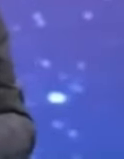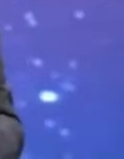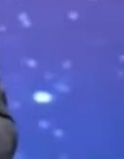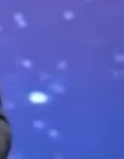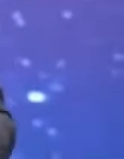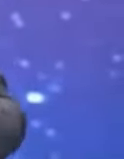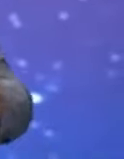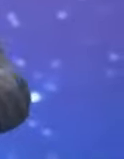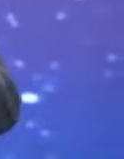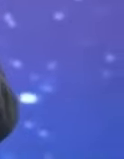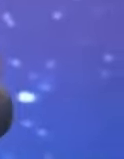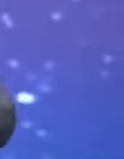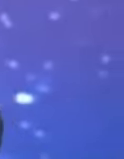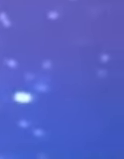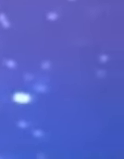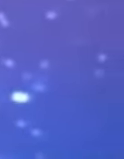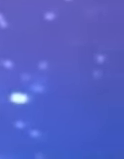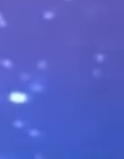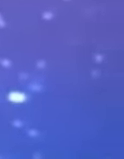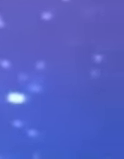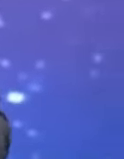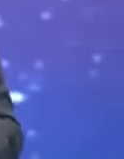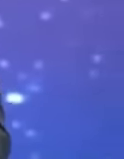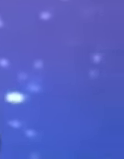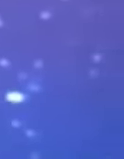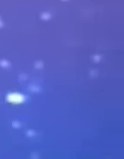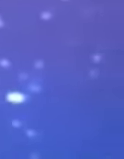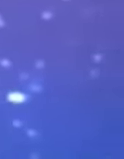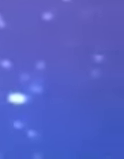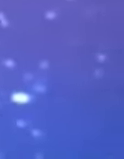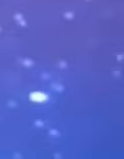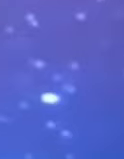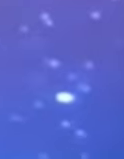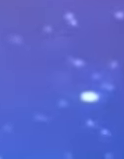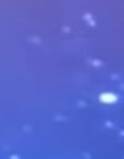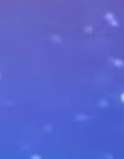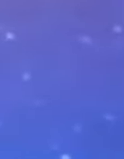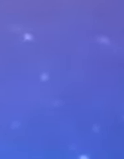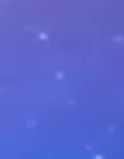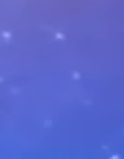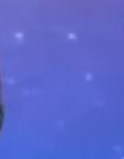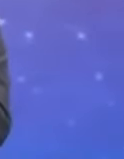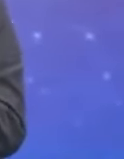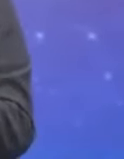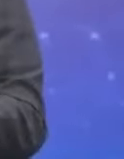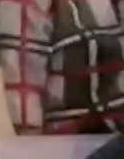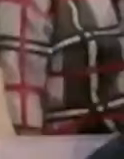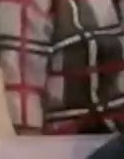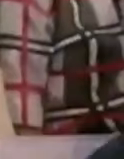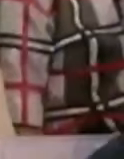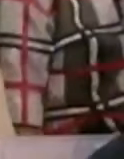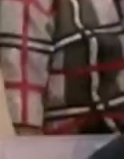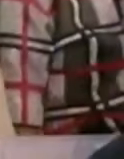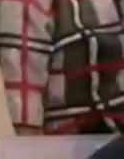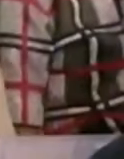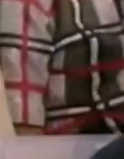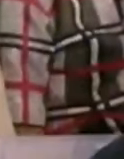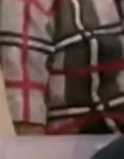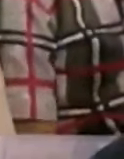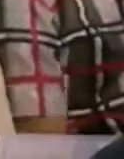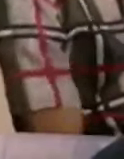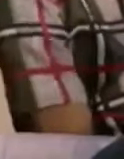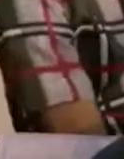a-t-il entre fidèle avec l'infidèle verset 16 verset 16 quel accord